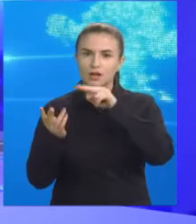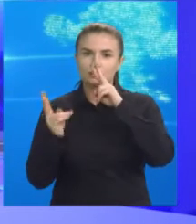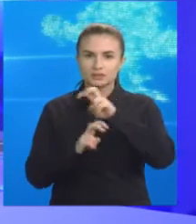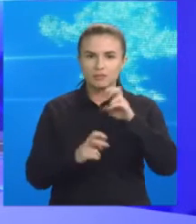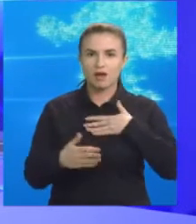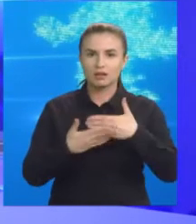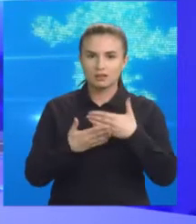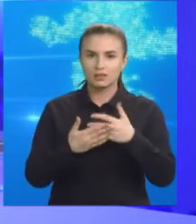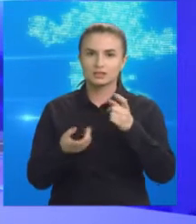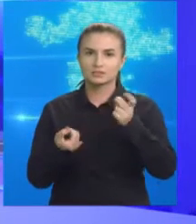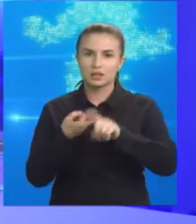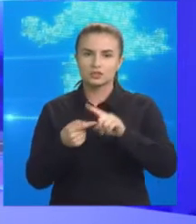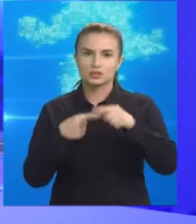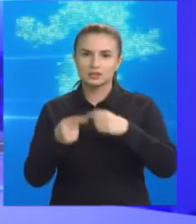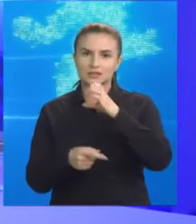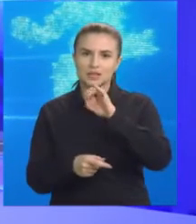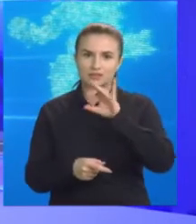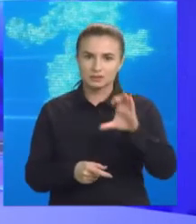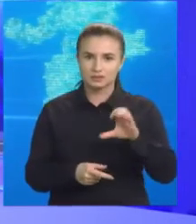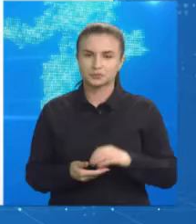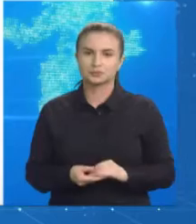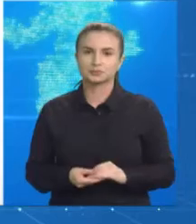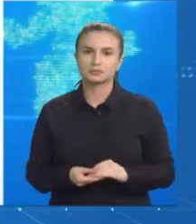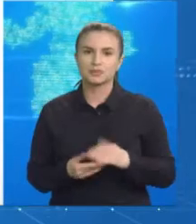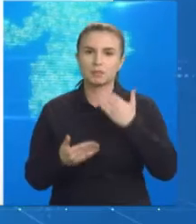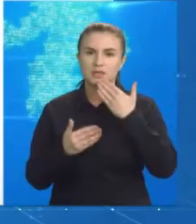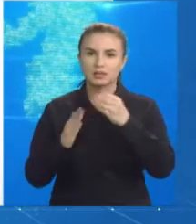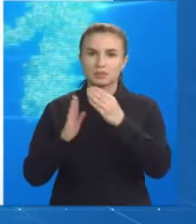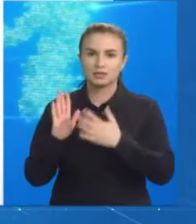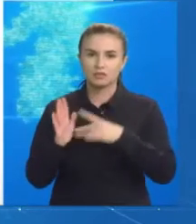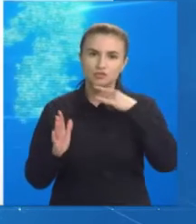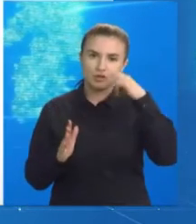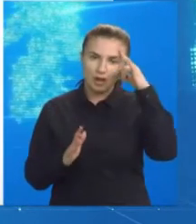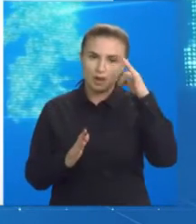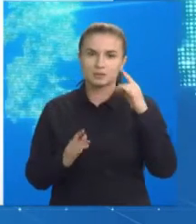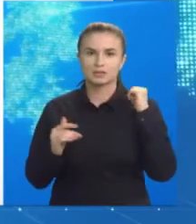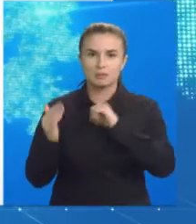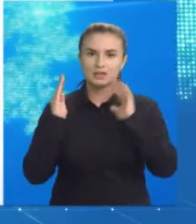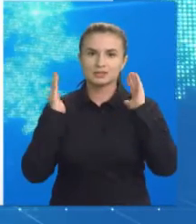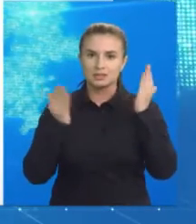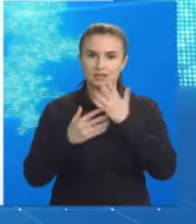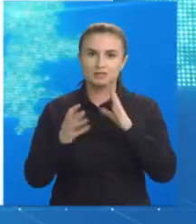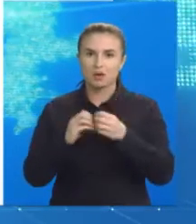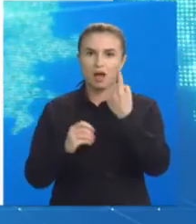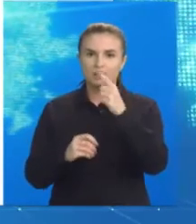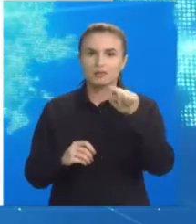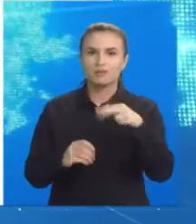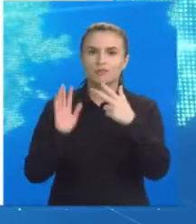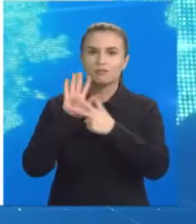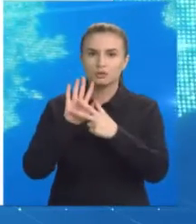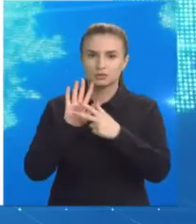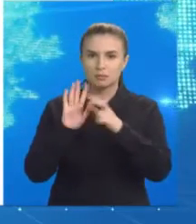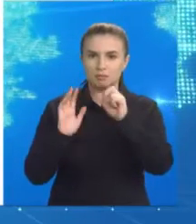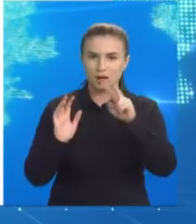основе данных приложений и сервисов. По последним данным, в Челябинске индекс самоизоляции составляет всего 1,8